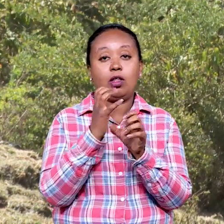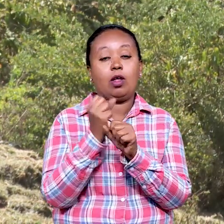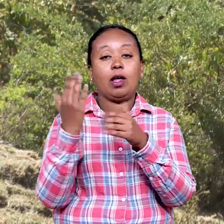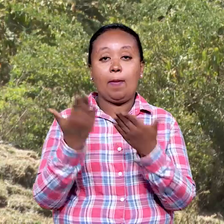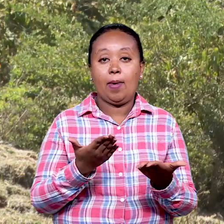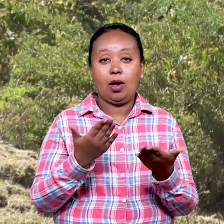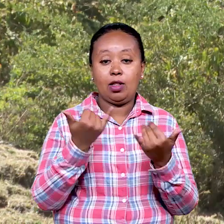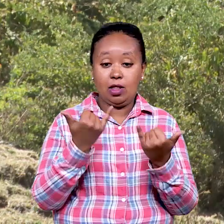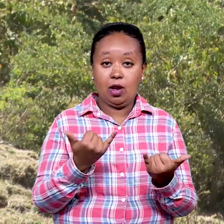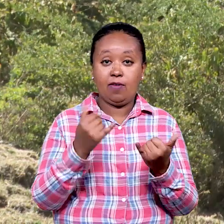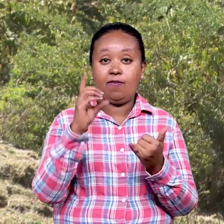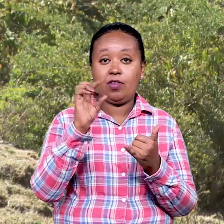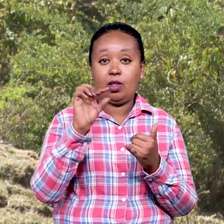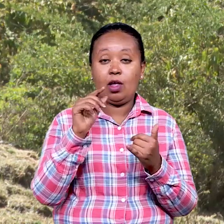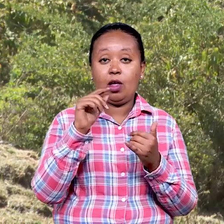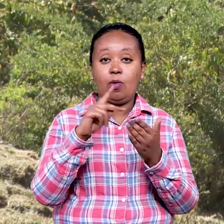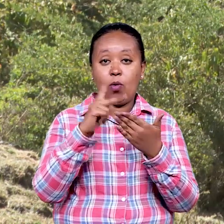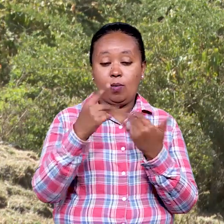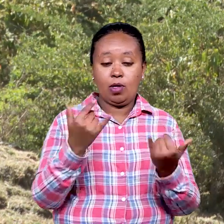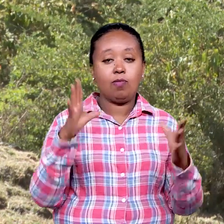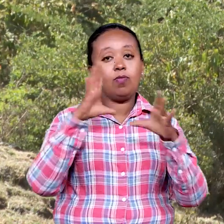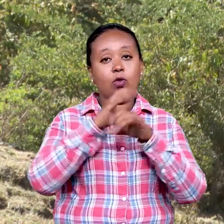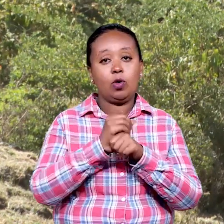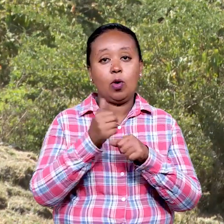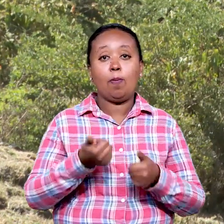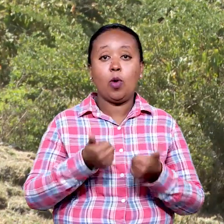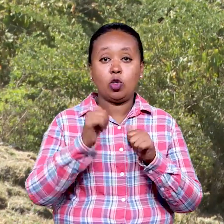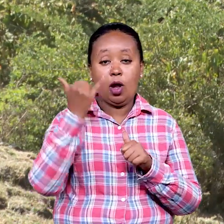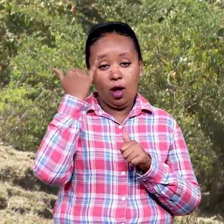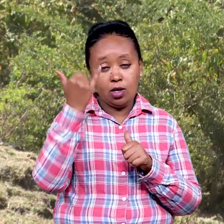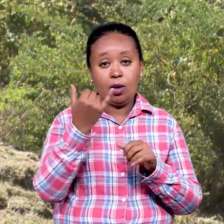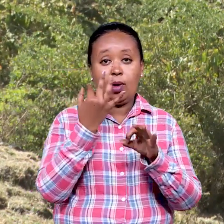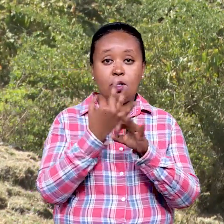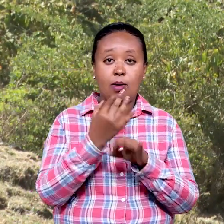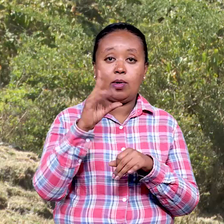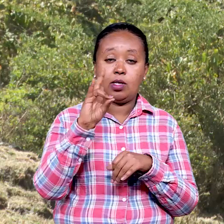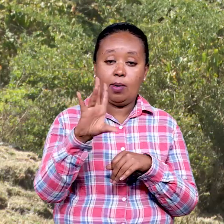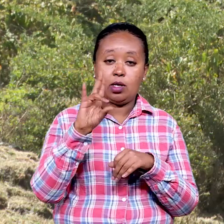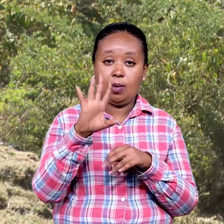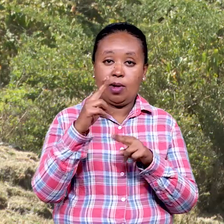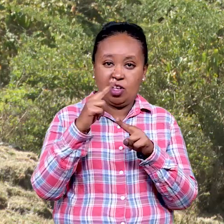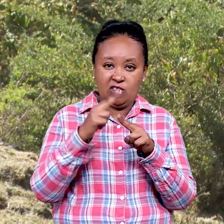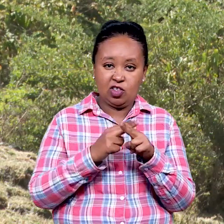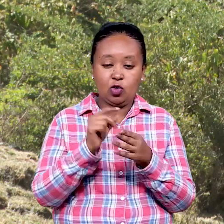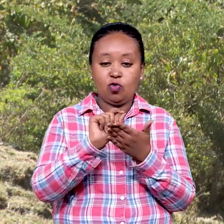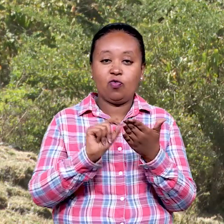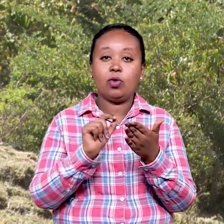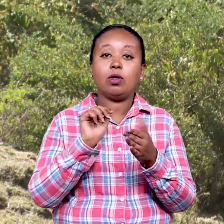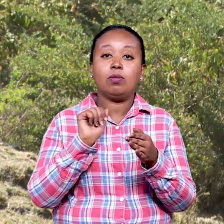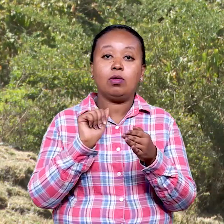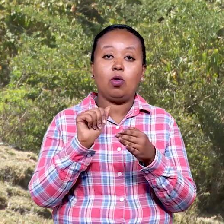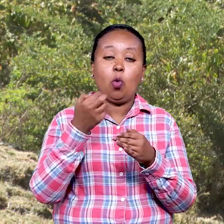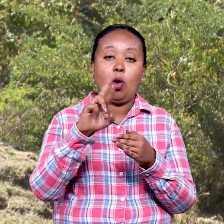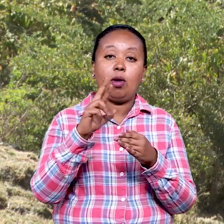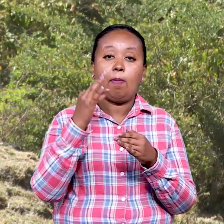ጋር ይዘንላችሁ እንቀርባለን። የዛሬው የፍትህ አምባ ፕሮግራማችን በዚያ በቃ። የሚኖራችሁን ሀሳብ አስተያየት በ7575 አጭር የጽሁፍ